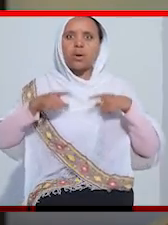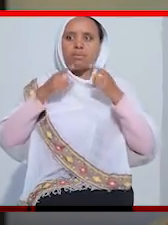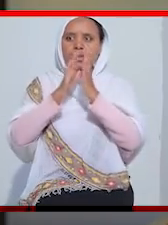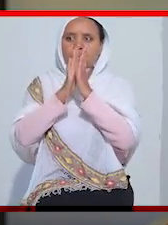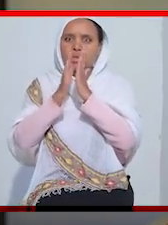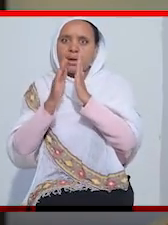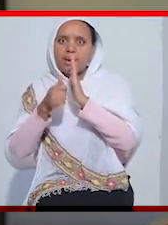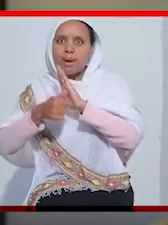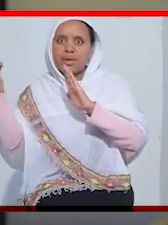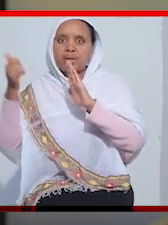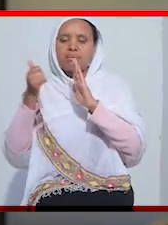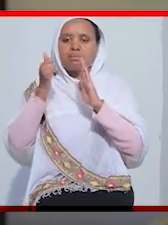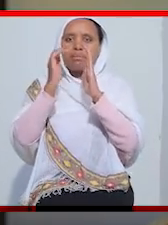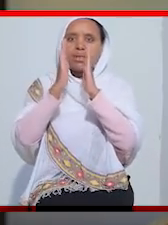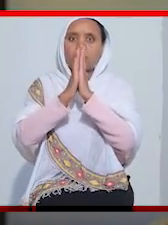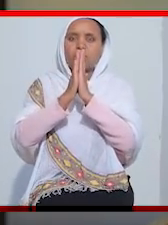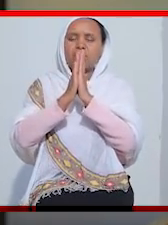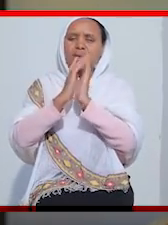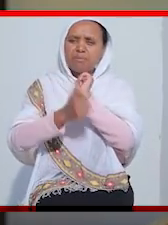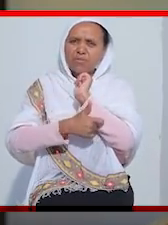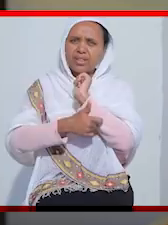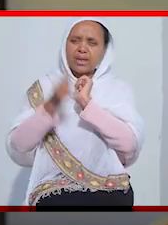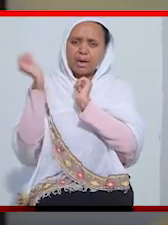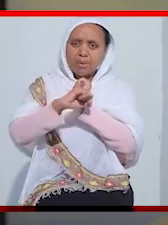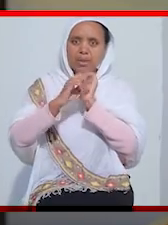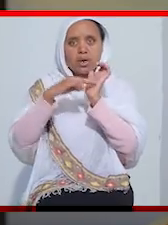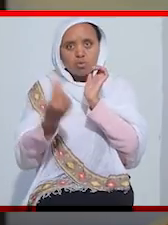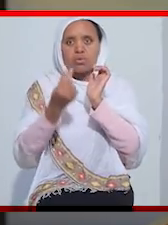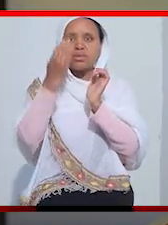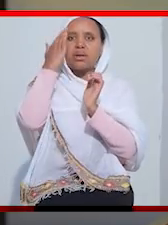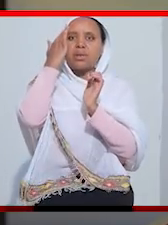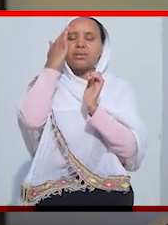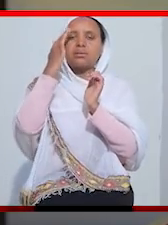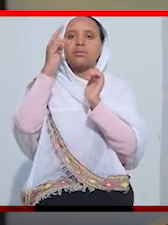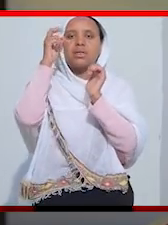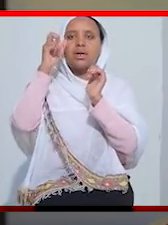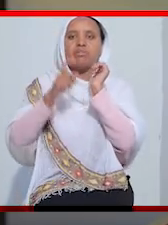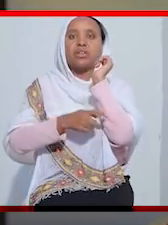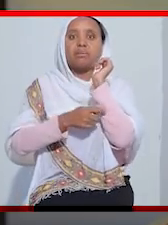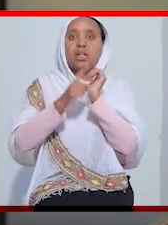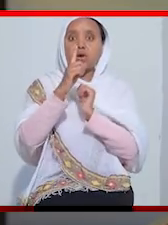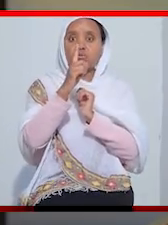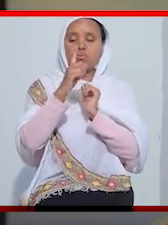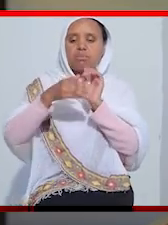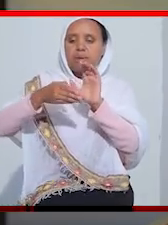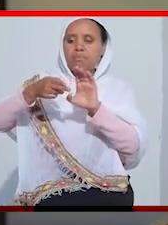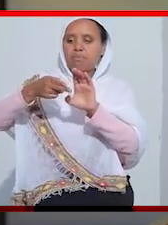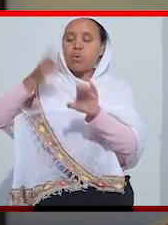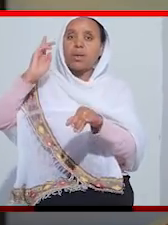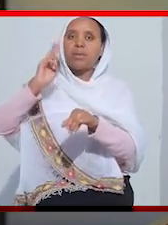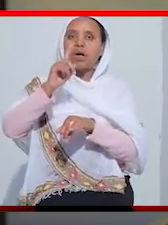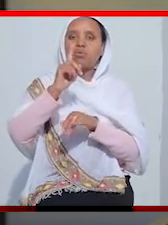ይኖራል በጸሎት እንደሚርቅ በጸሎት እንደሚመታ በጸሎት እንደሚፈተን ስለሚያውቀው ሰይጣን የሚፈተንበት አንዱ ወይም